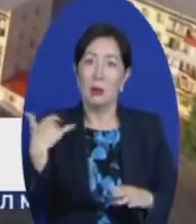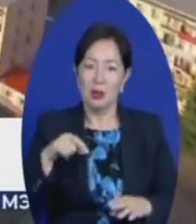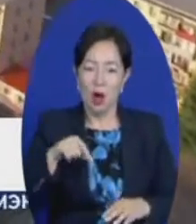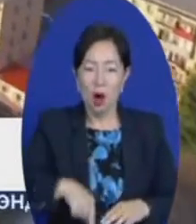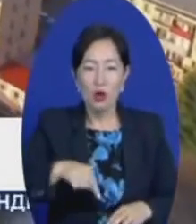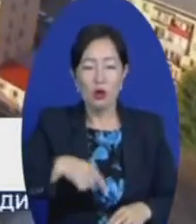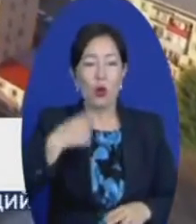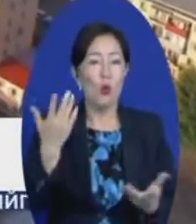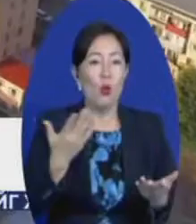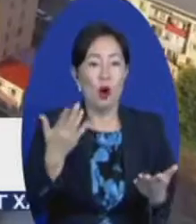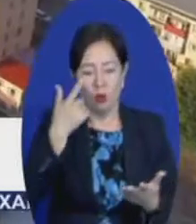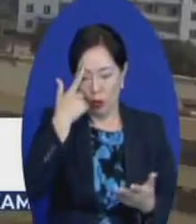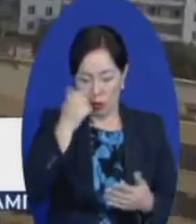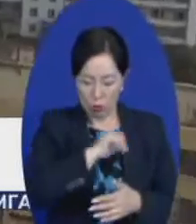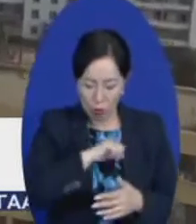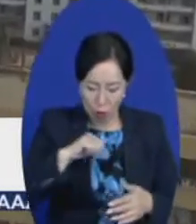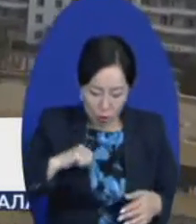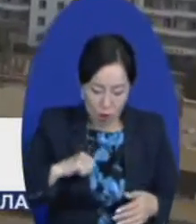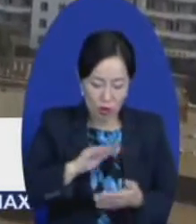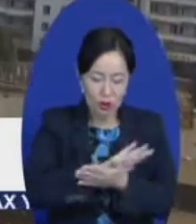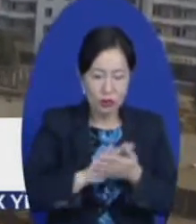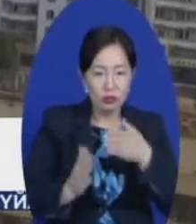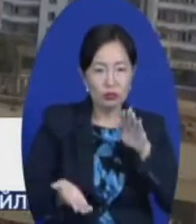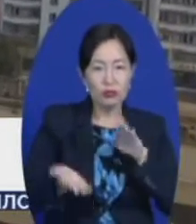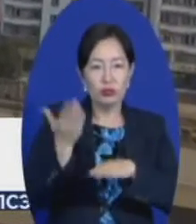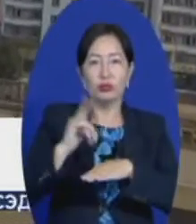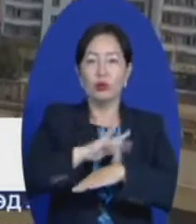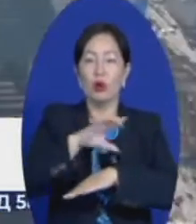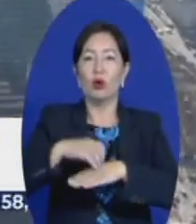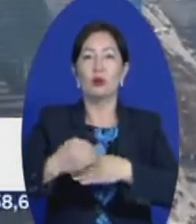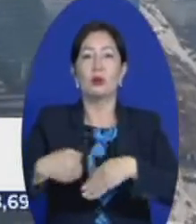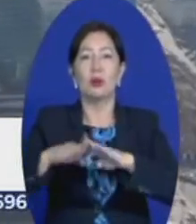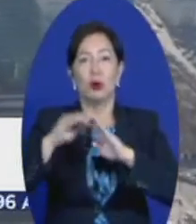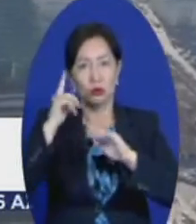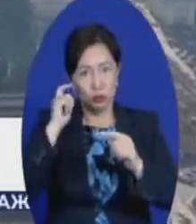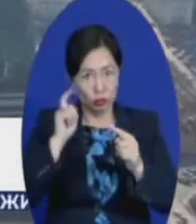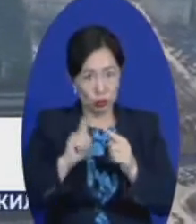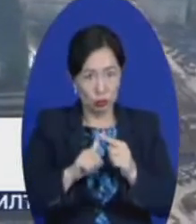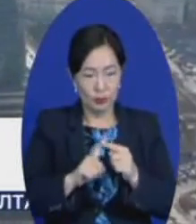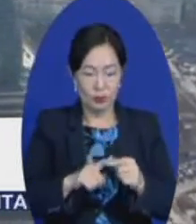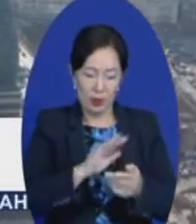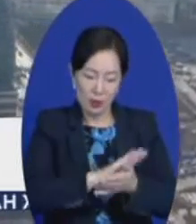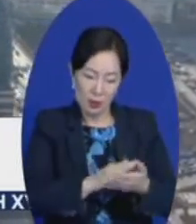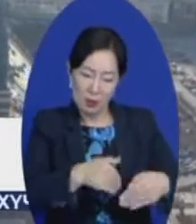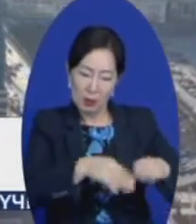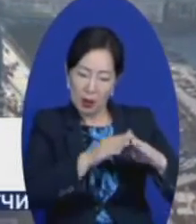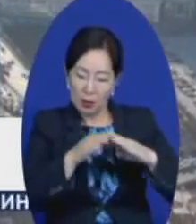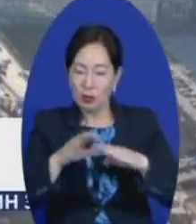удаа монголчууд өөрсдөө орчин үеийн хот байгуулахаар зорж байна. Шинэ хот байгуулахад бүгд найрамд